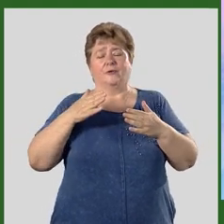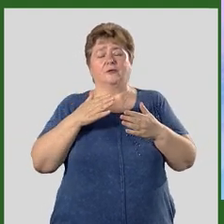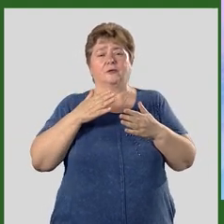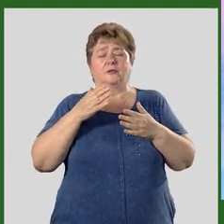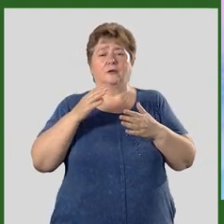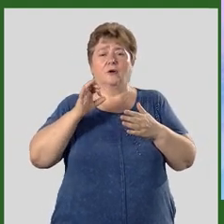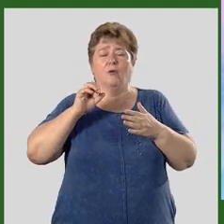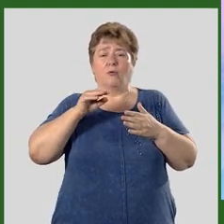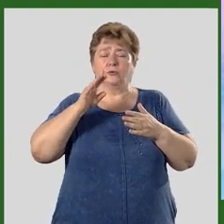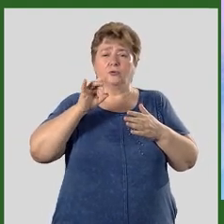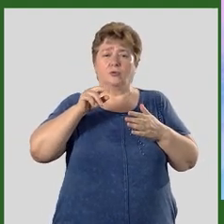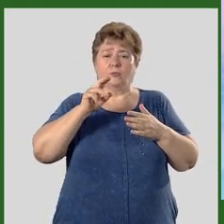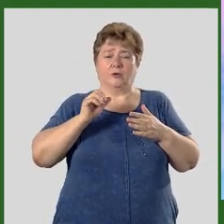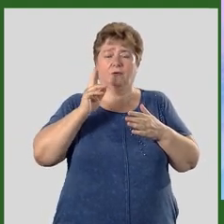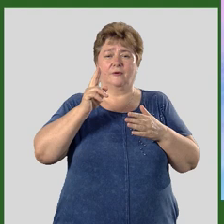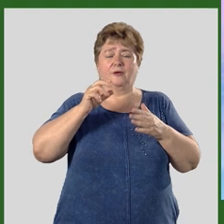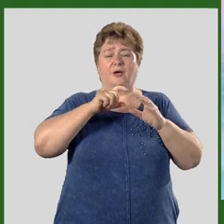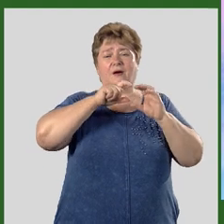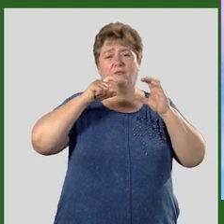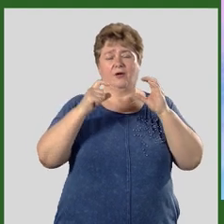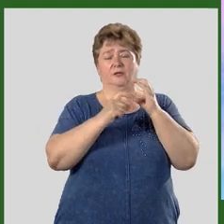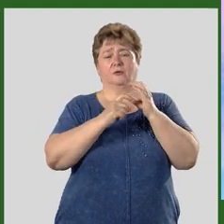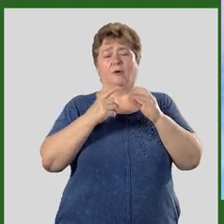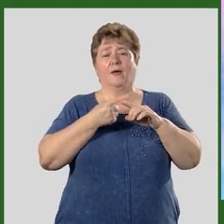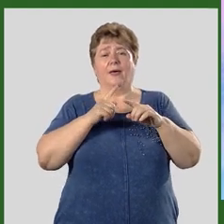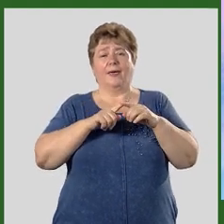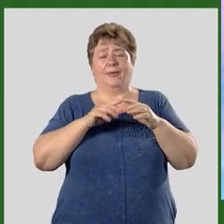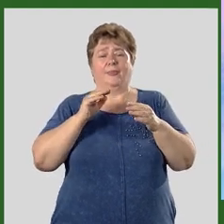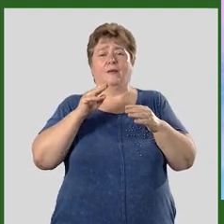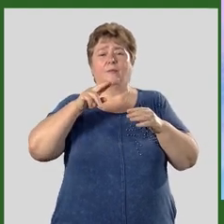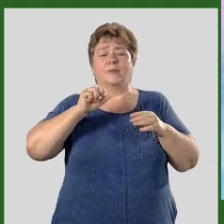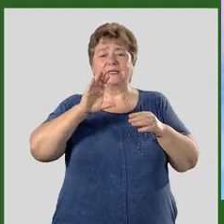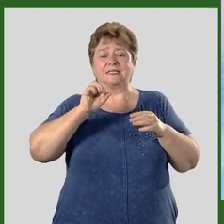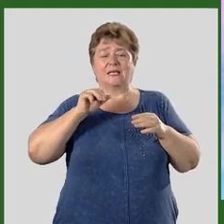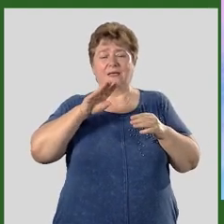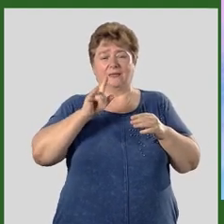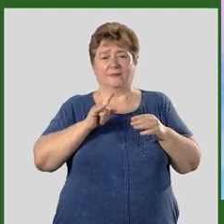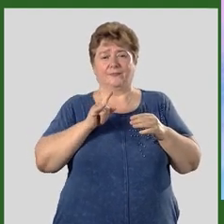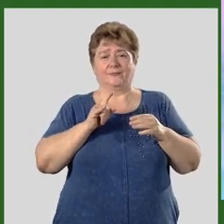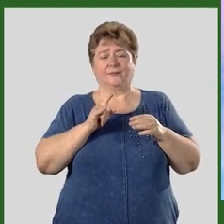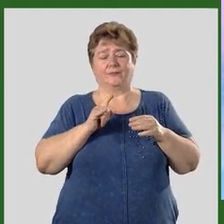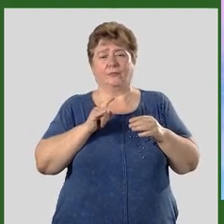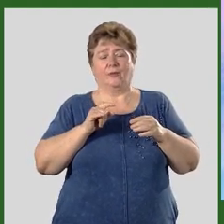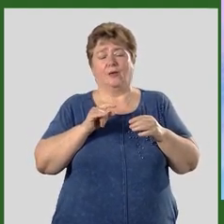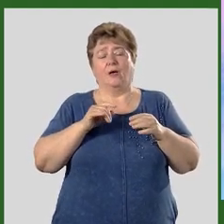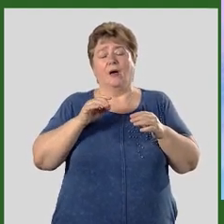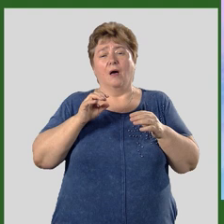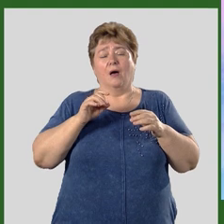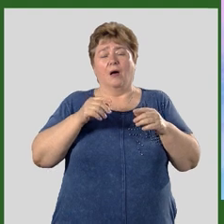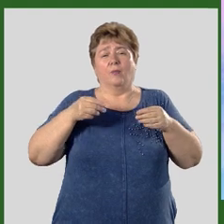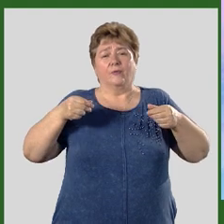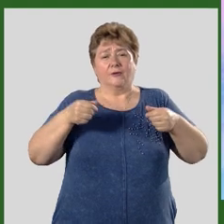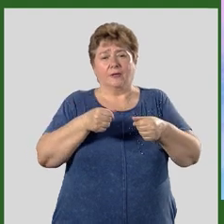от тропиков к экватору. Это пассаты. Под